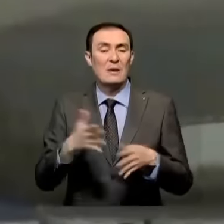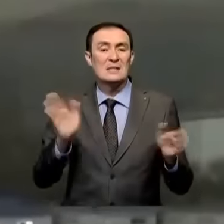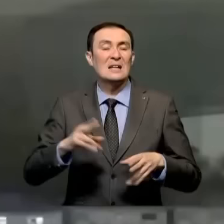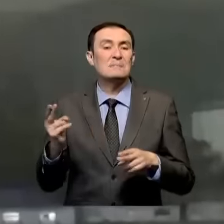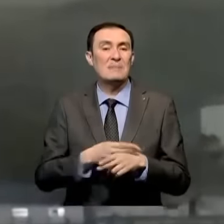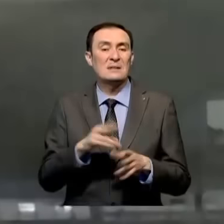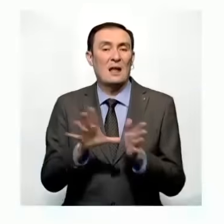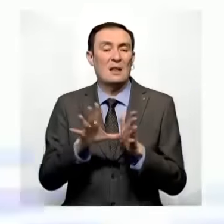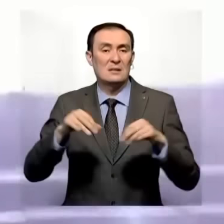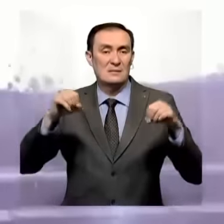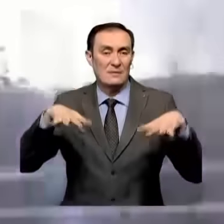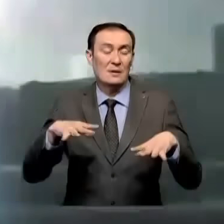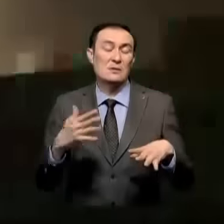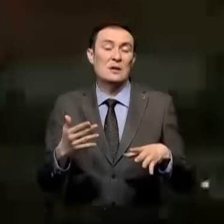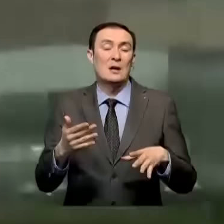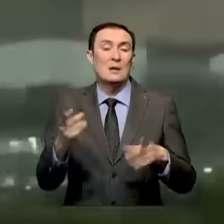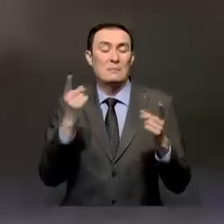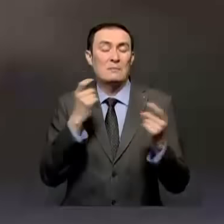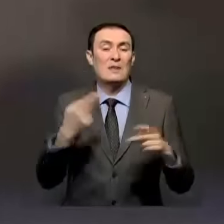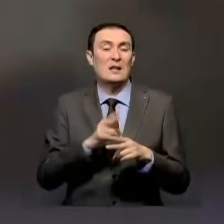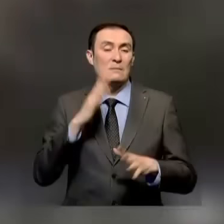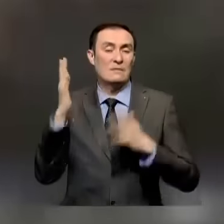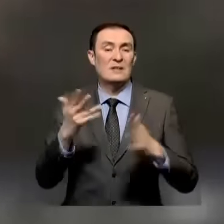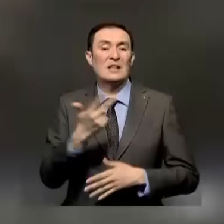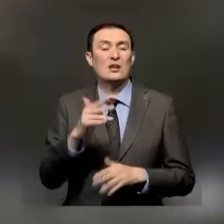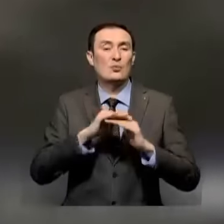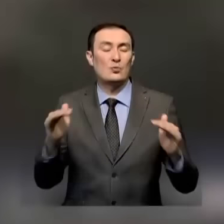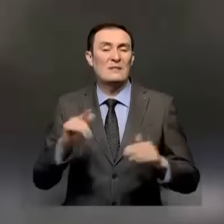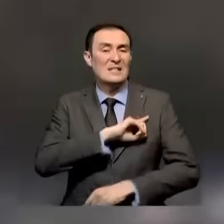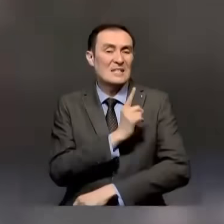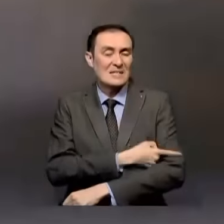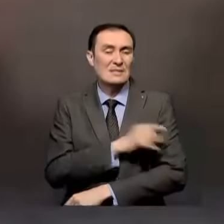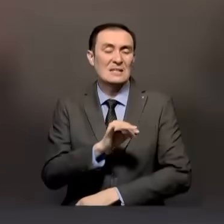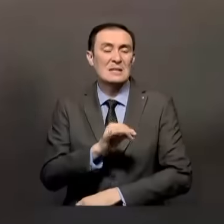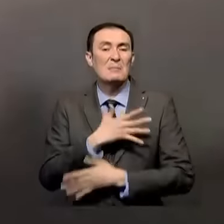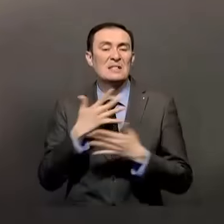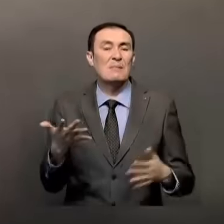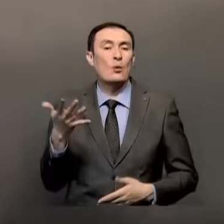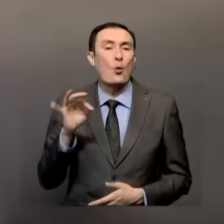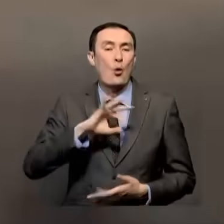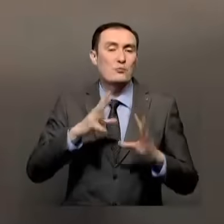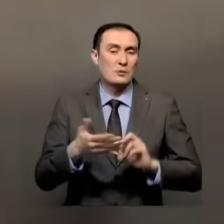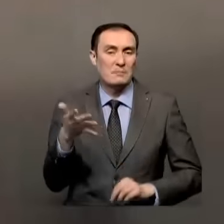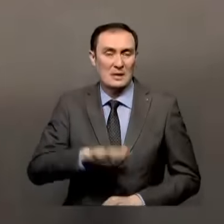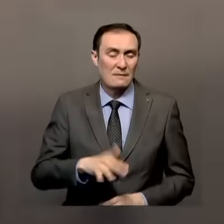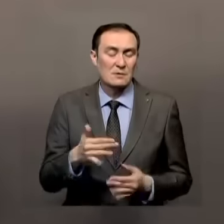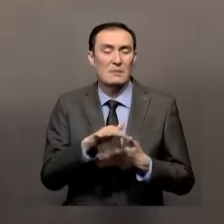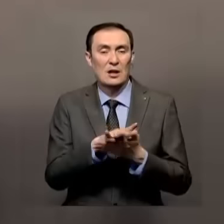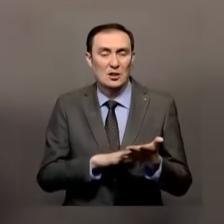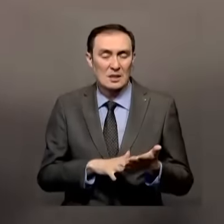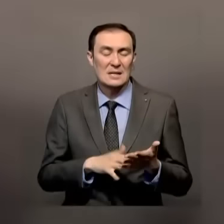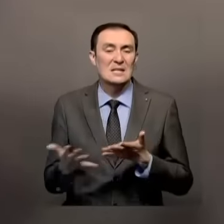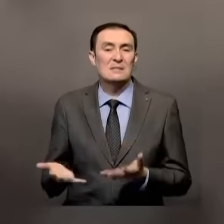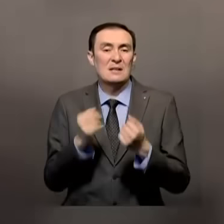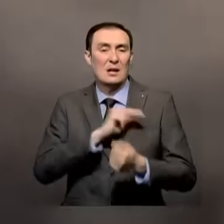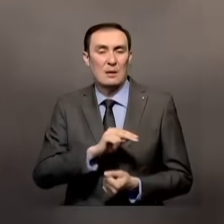света. Метеорологическое бюро присвоило смерчу 3-й уровень интенсивности из максимальных 5. В регионе продолжаются